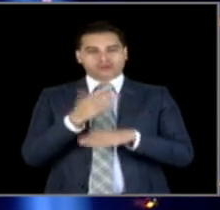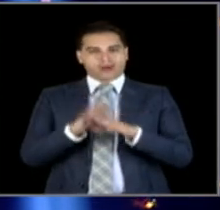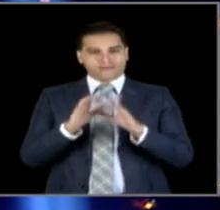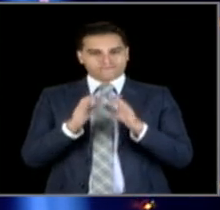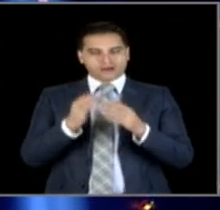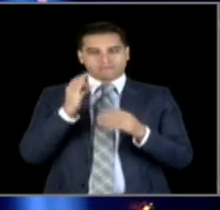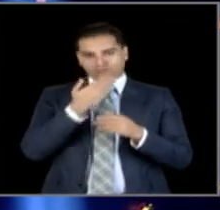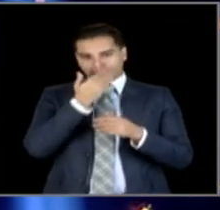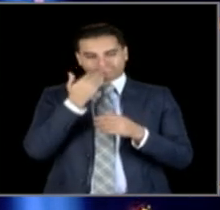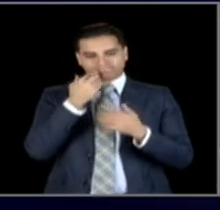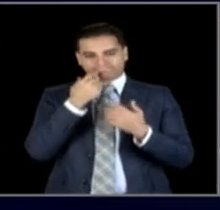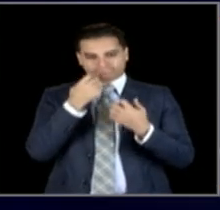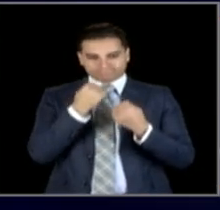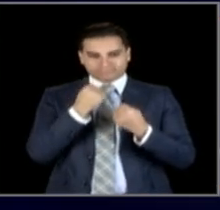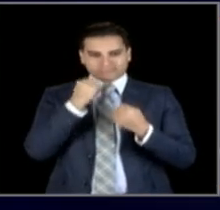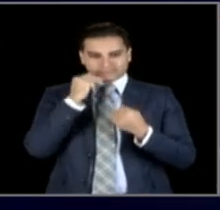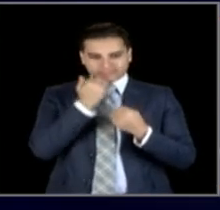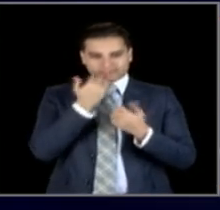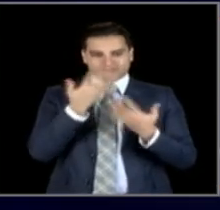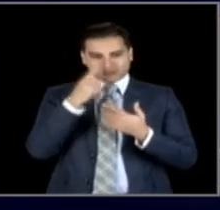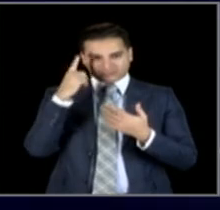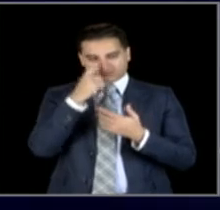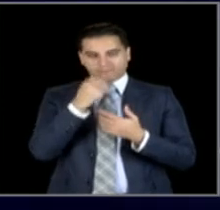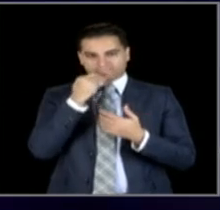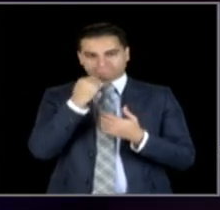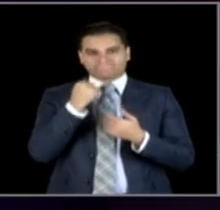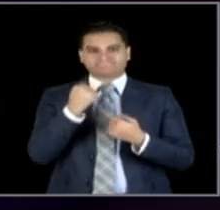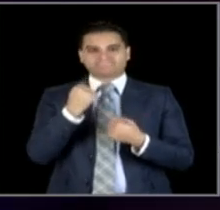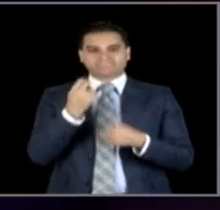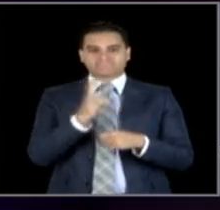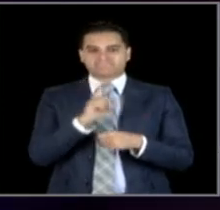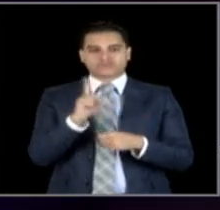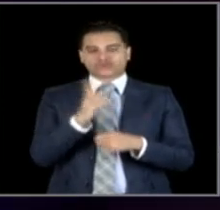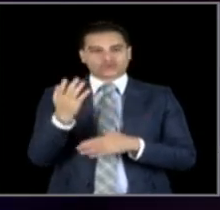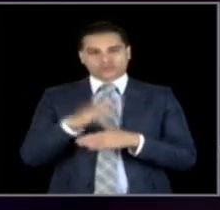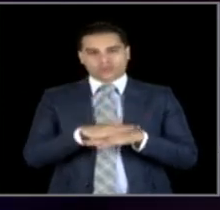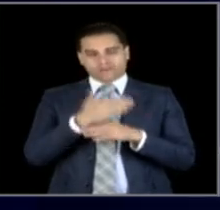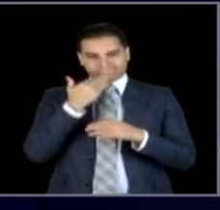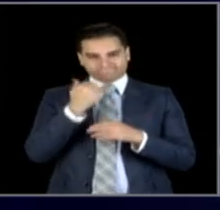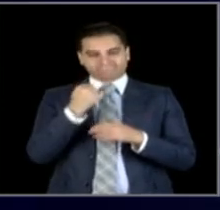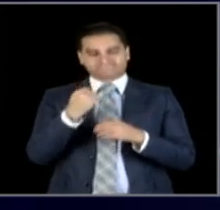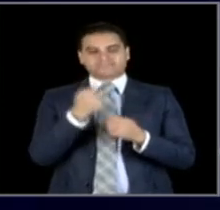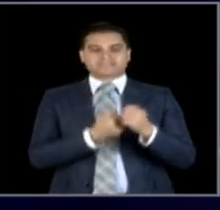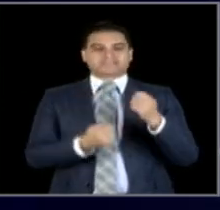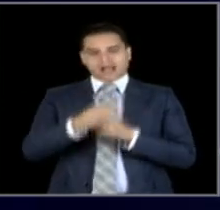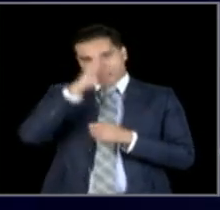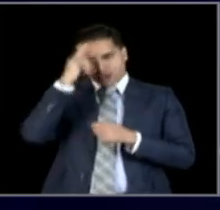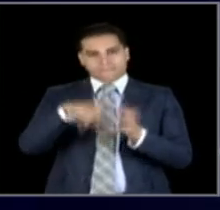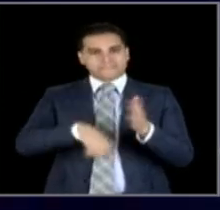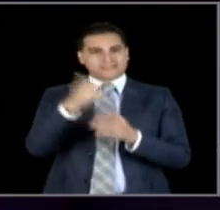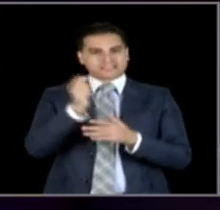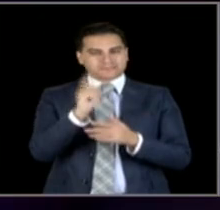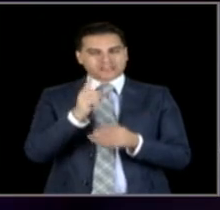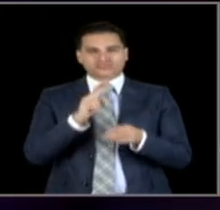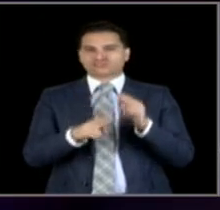صامت في اصعب الظروف، يصمد، مفيش مشكله خالص. ما كسبناش ما حصلش حاجه، هنكسب مره